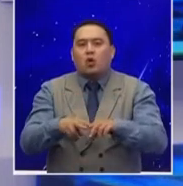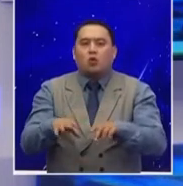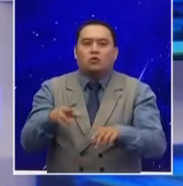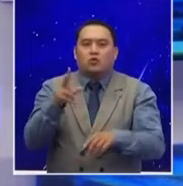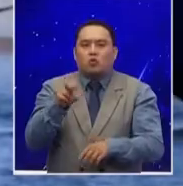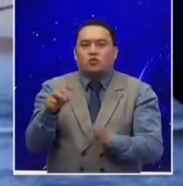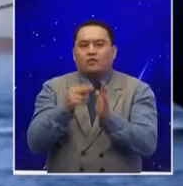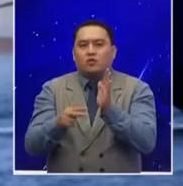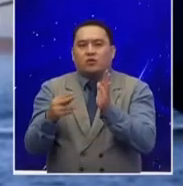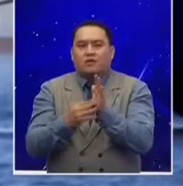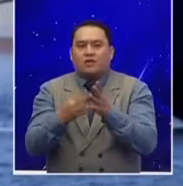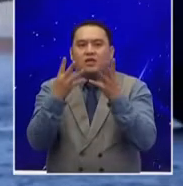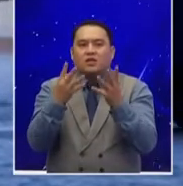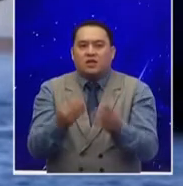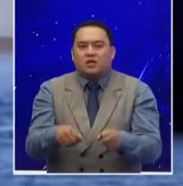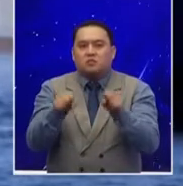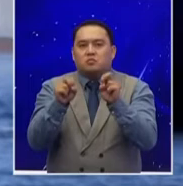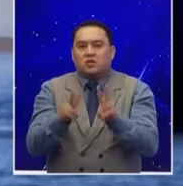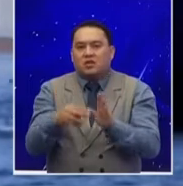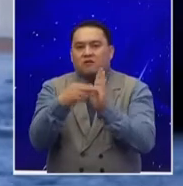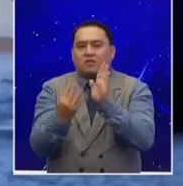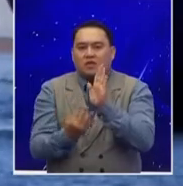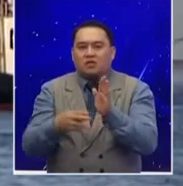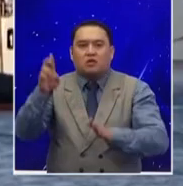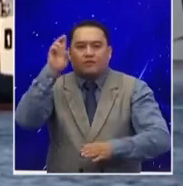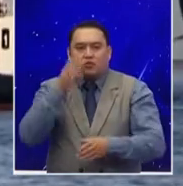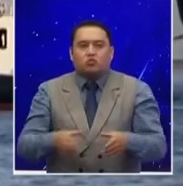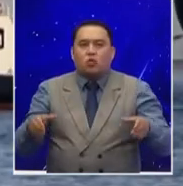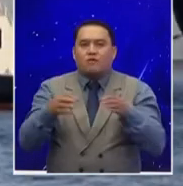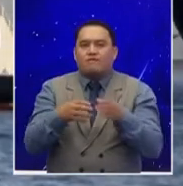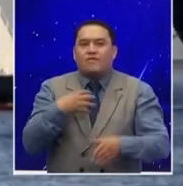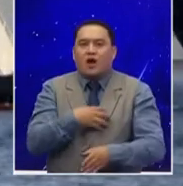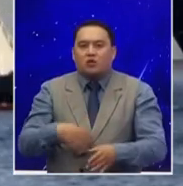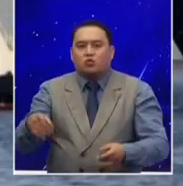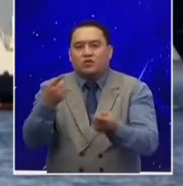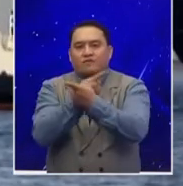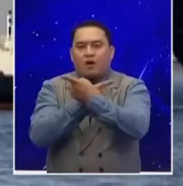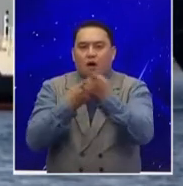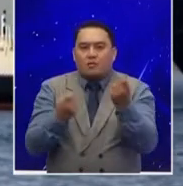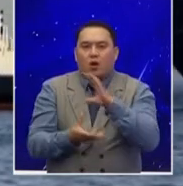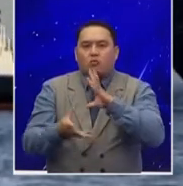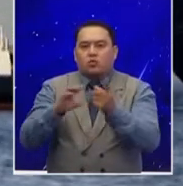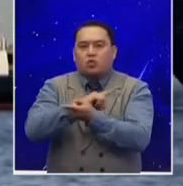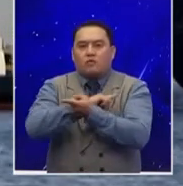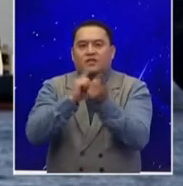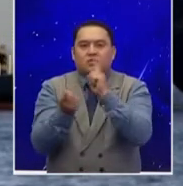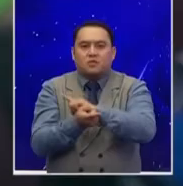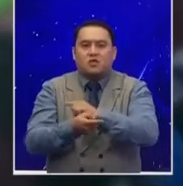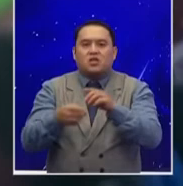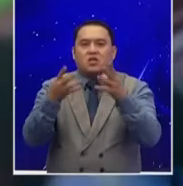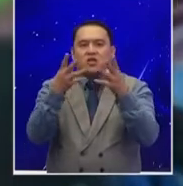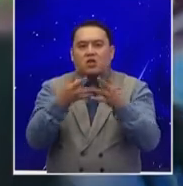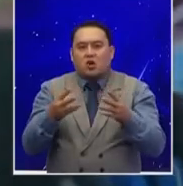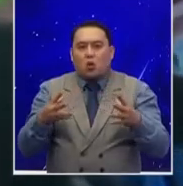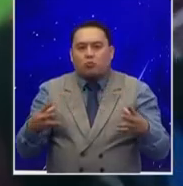течение 389 дней специалисты из 19 стран собирали важную информацию о последствиях глобального потепления. Как